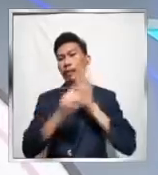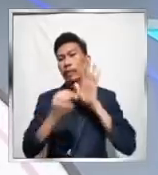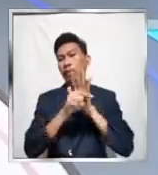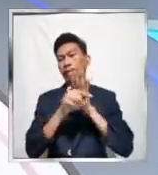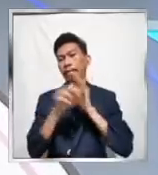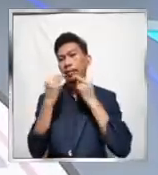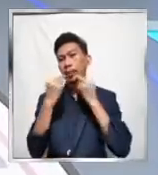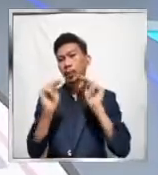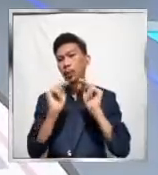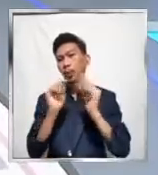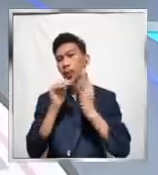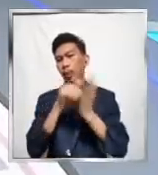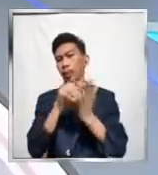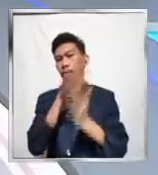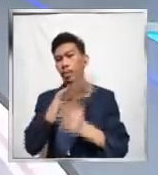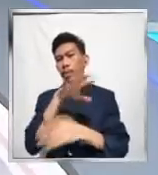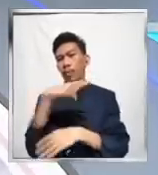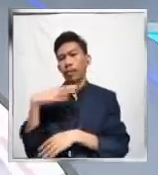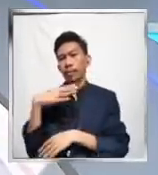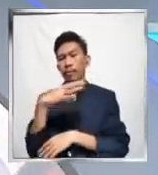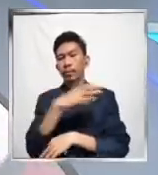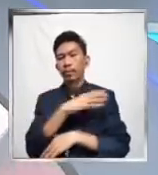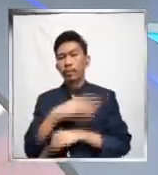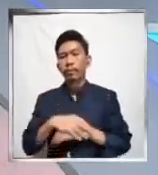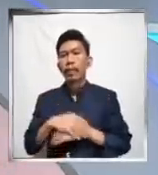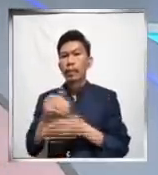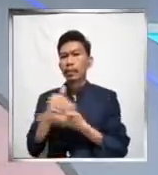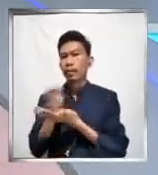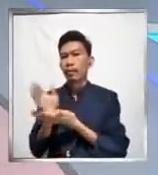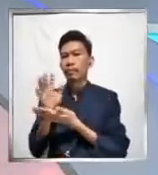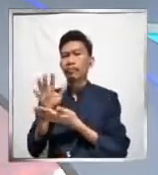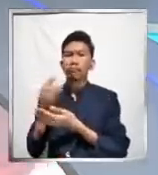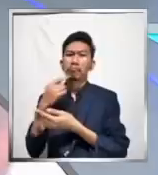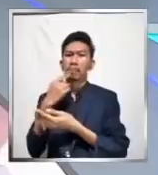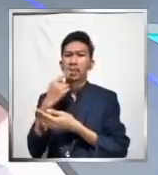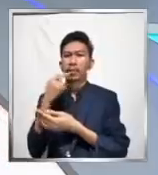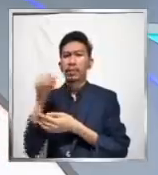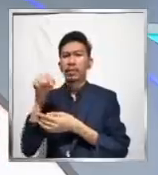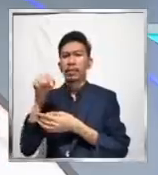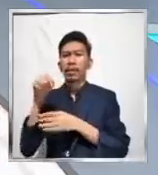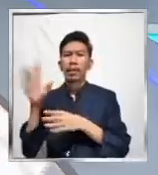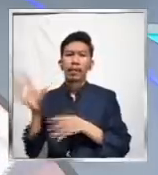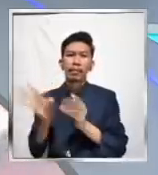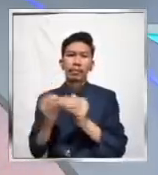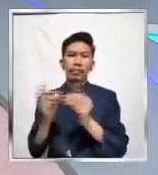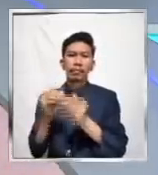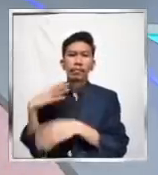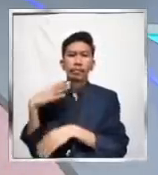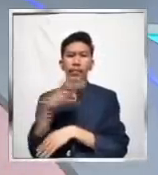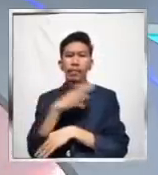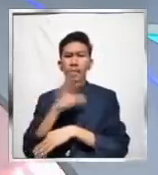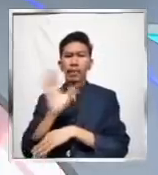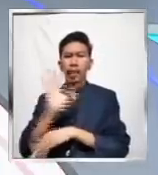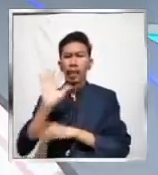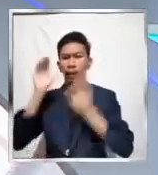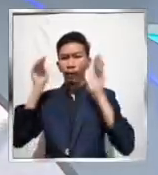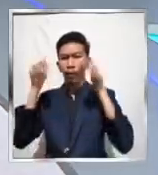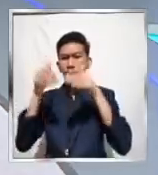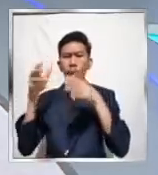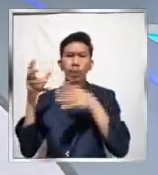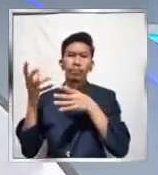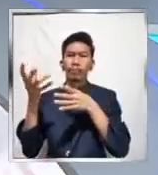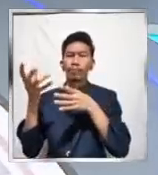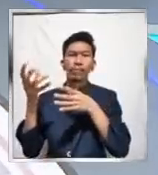ibang kongresista, hindi raw dapat gamitin ang pagdinig para sikilin ang press freedom. At kung may nalabag man daw